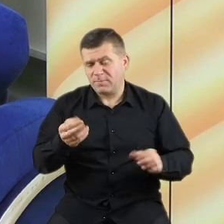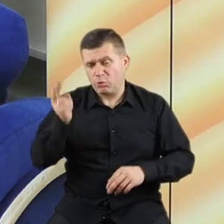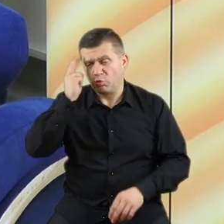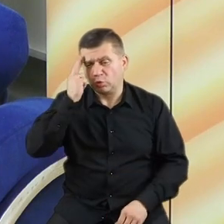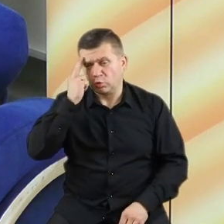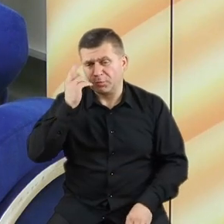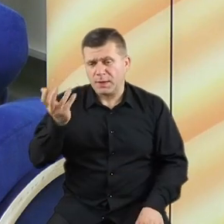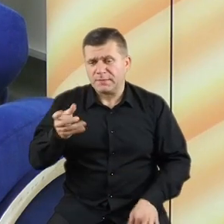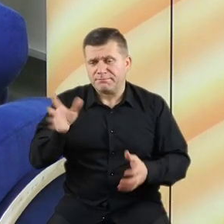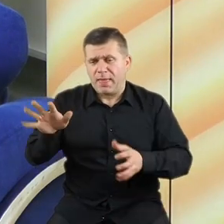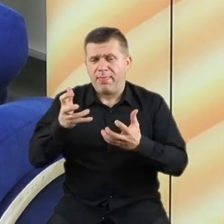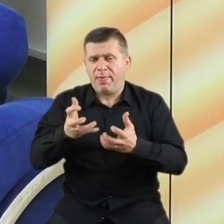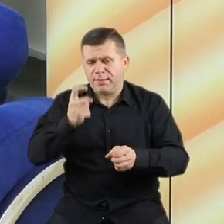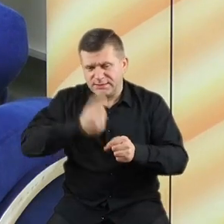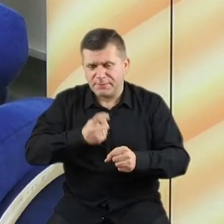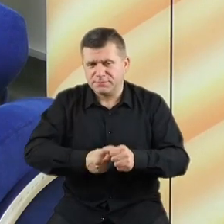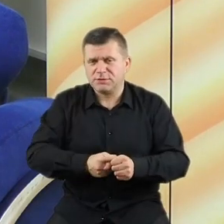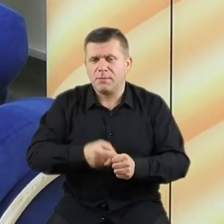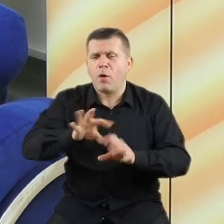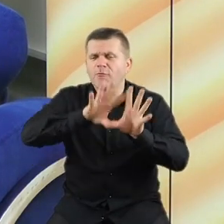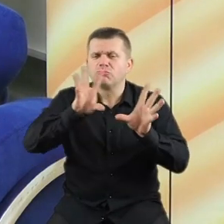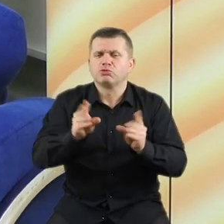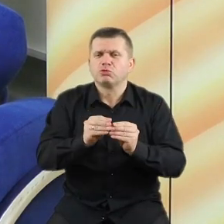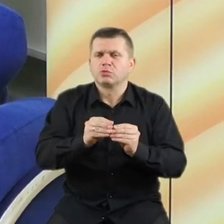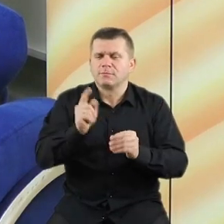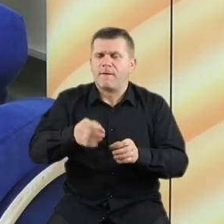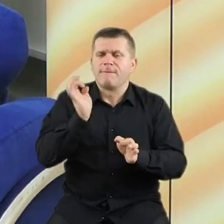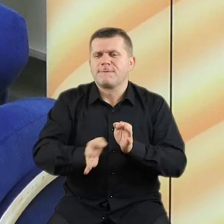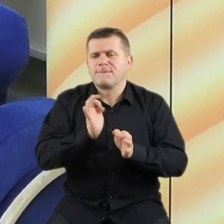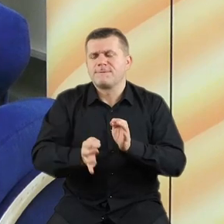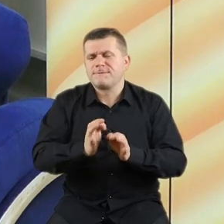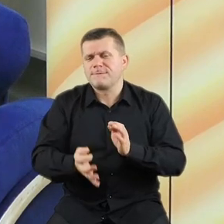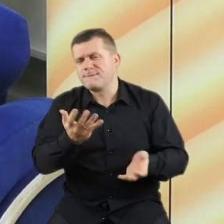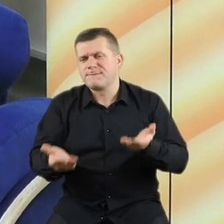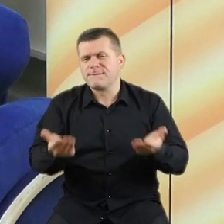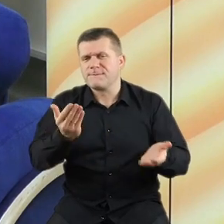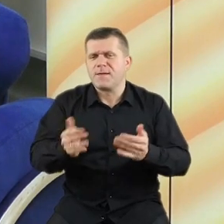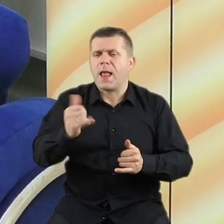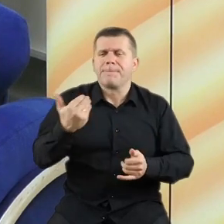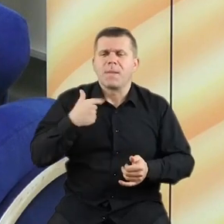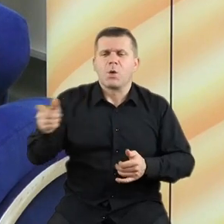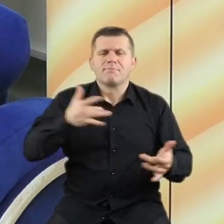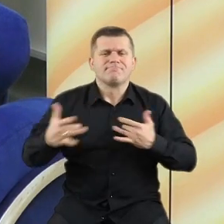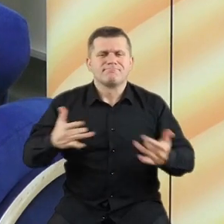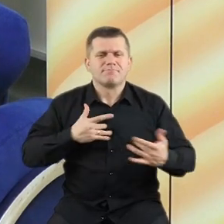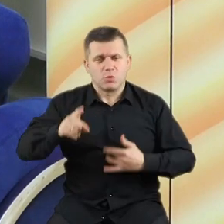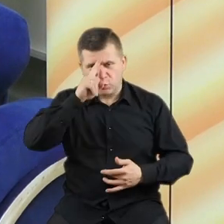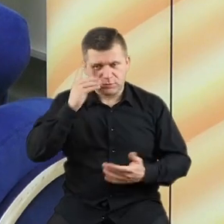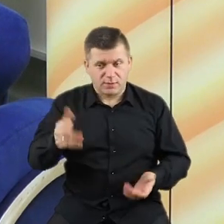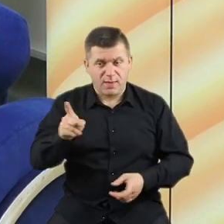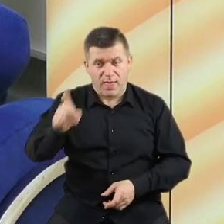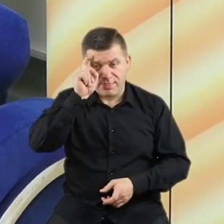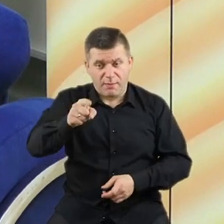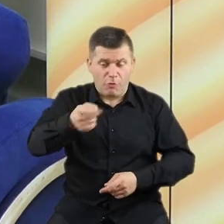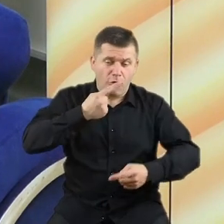na przykład tę chęć zemsty, bo też wszystko należy zważyć, jakie tam traumy są. I